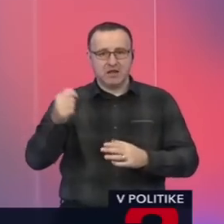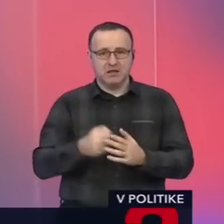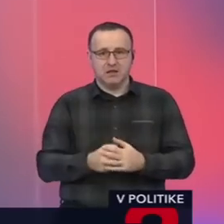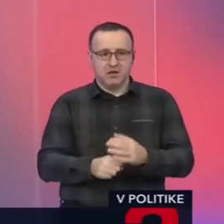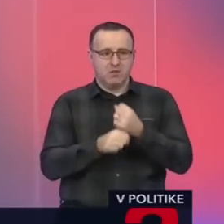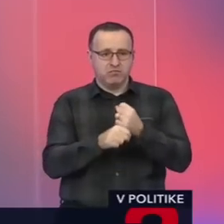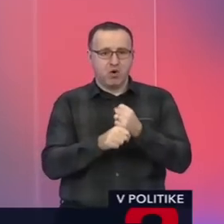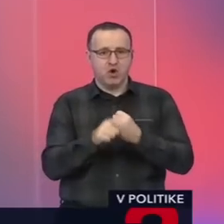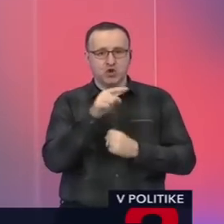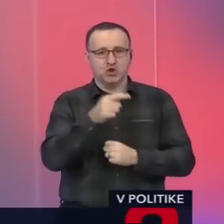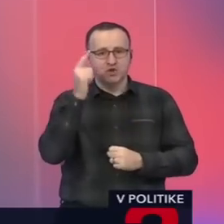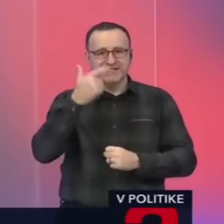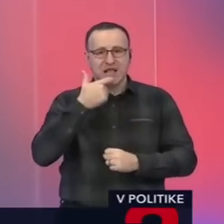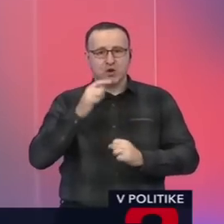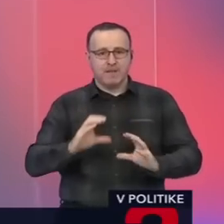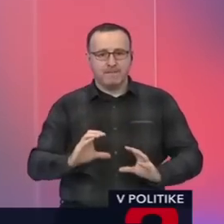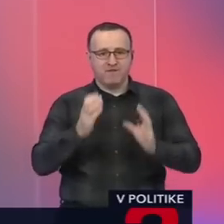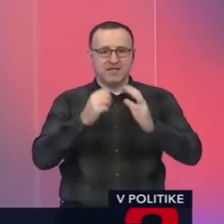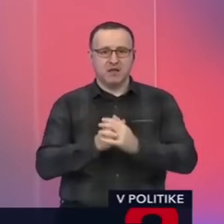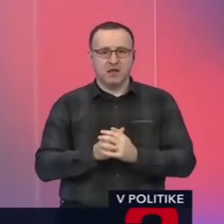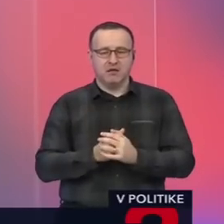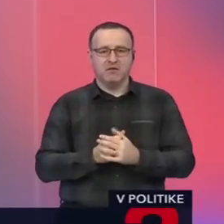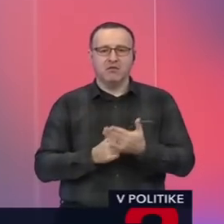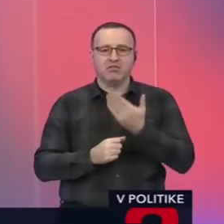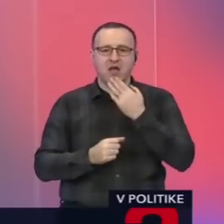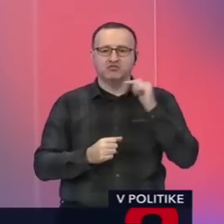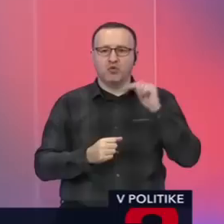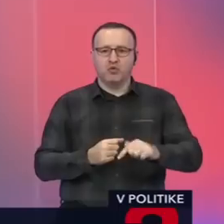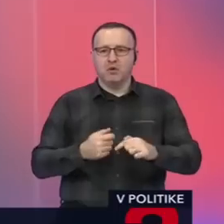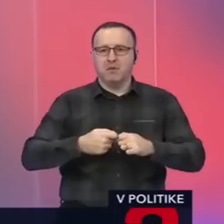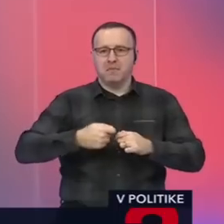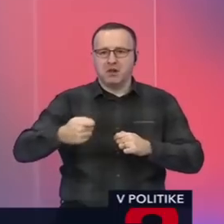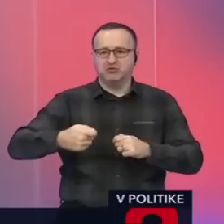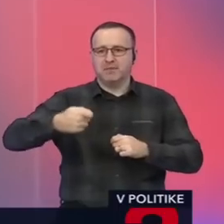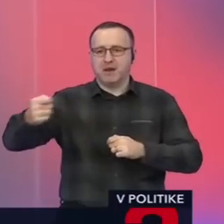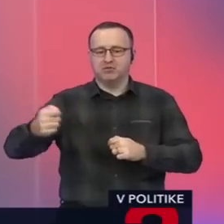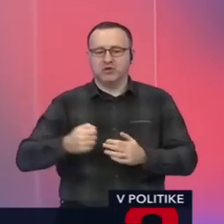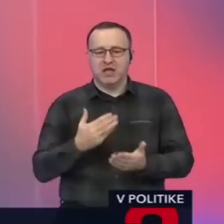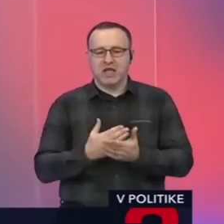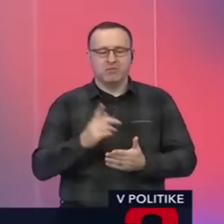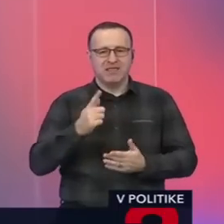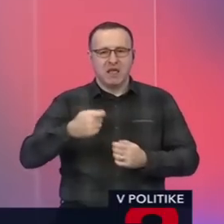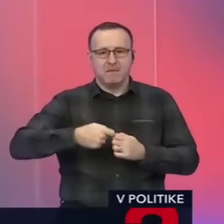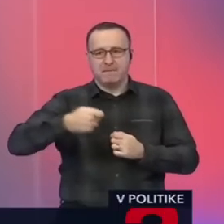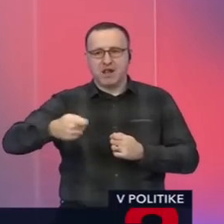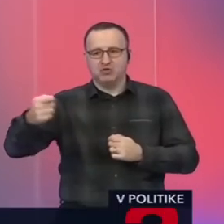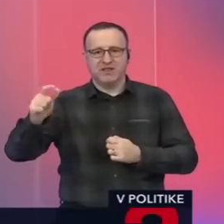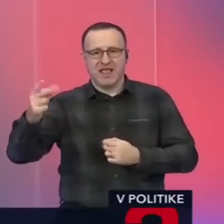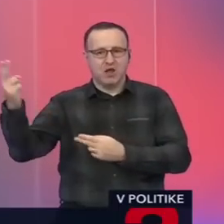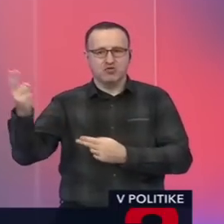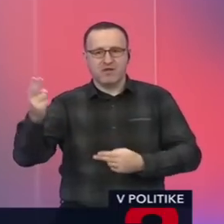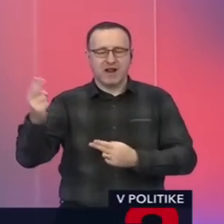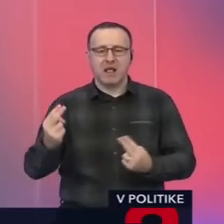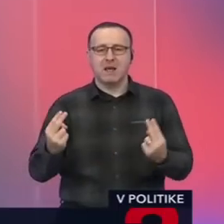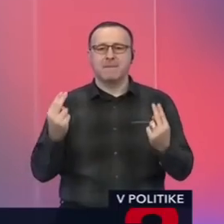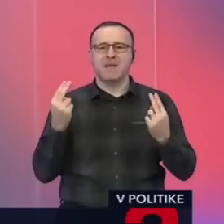do SNP, že na čo to vôbec robili, prečo to predlžovali. Mohli to toho, keby nepredlžovali, keby nedodávali nejakú materiálnu